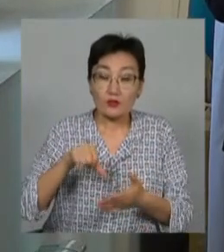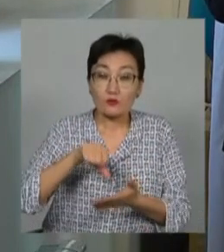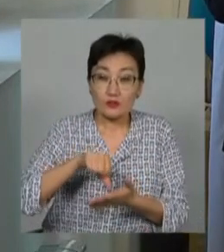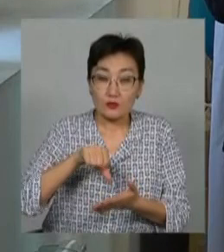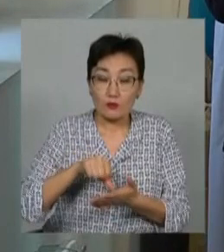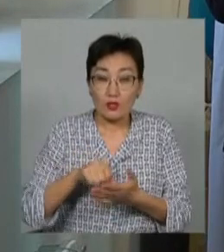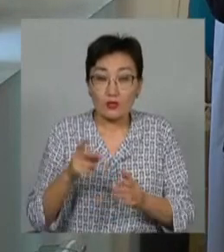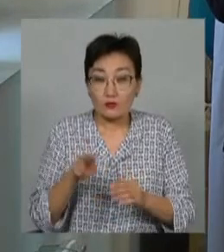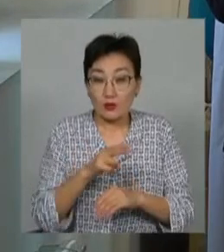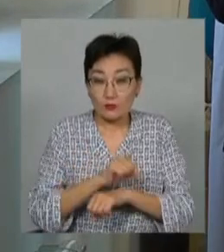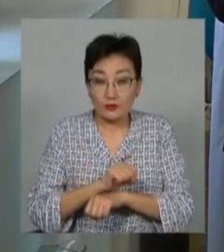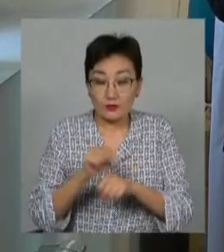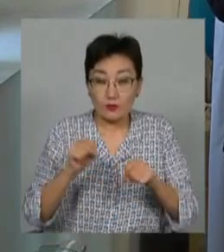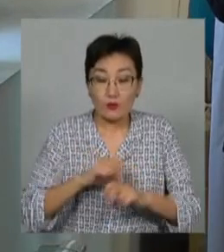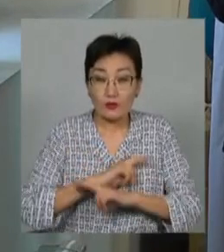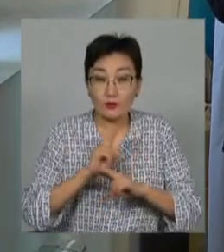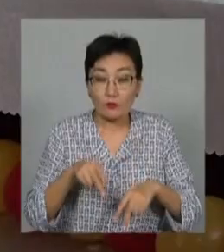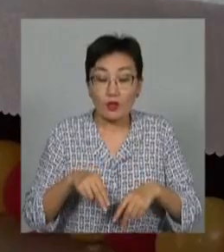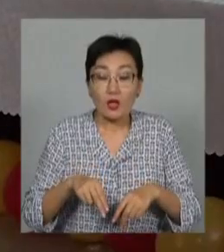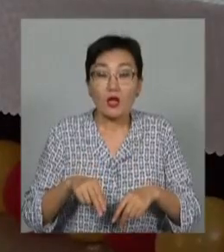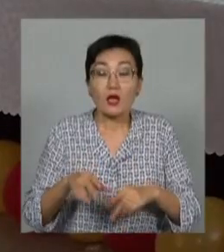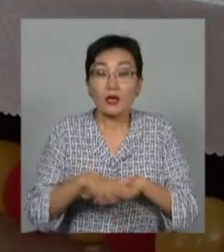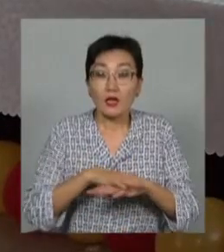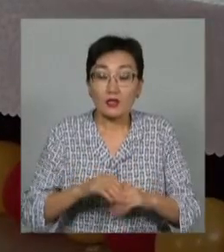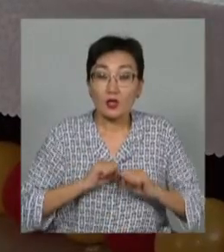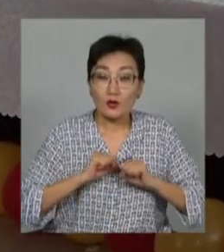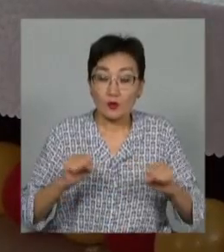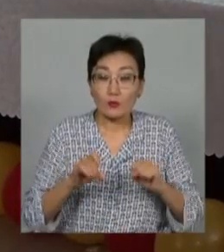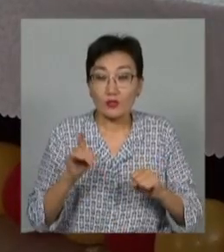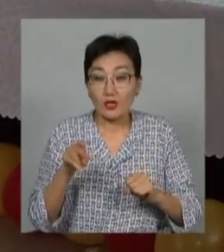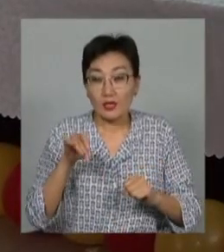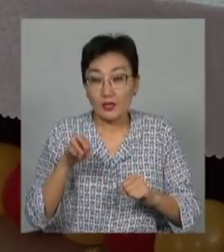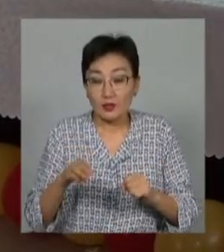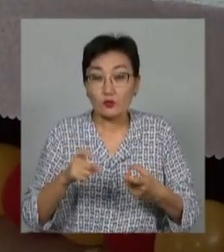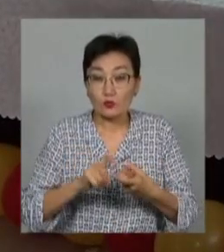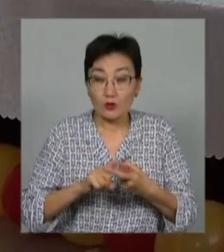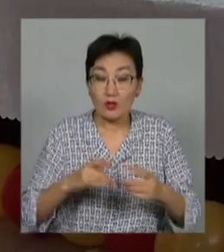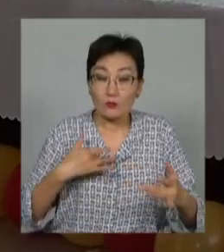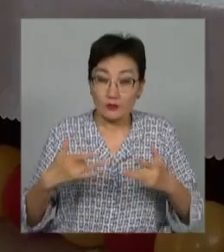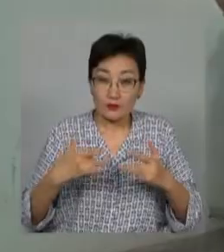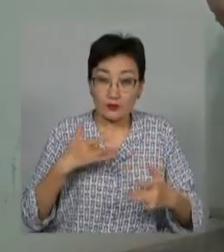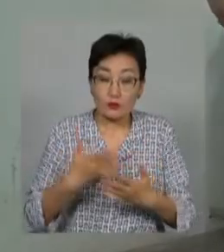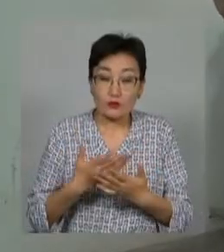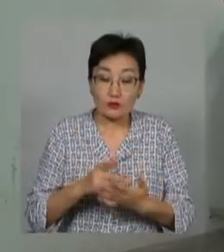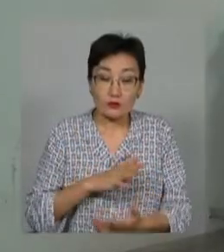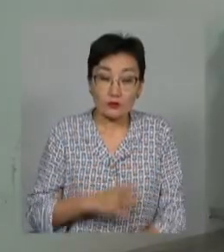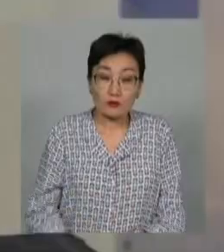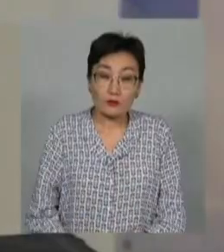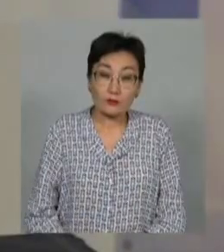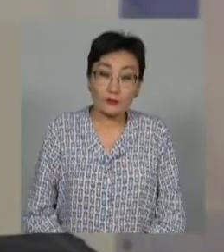студенттері 90 оқиғасының құрбаны, халық қаһарманы Қайрат Рысқұлбеков туралы ерекше қойылым көрсетті.